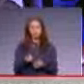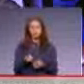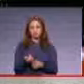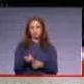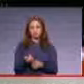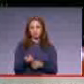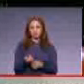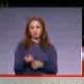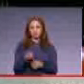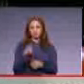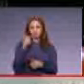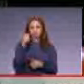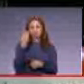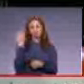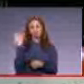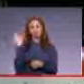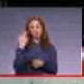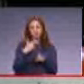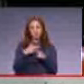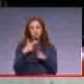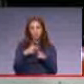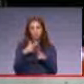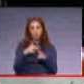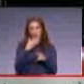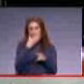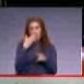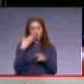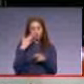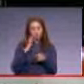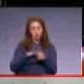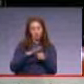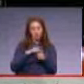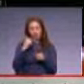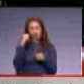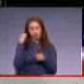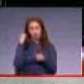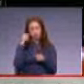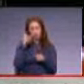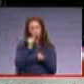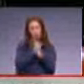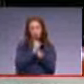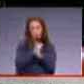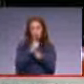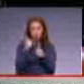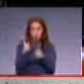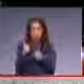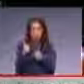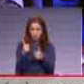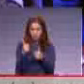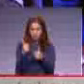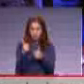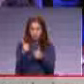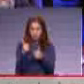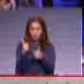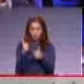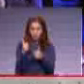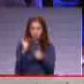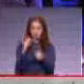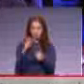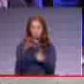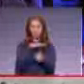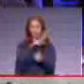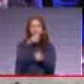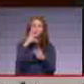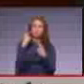رمضان اللي فات؟ أنا صدقني يعني لو قلت لك إن أنا مش كله اتفرجت عليه. يعني كان في انتقاد للأعمال